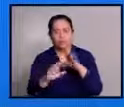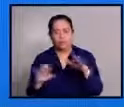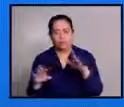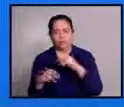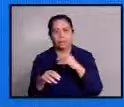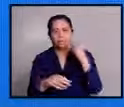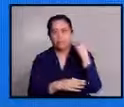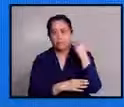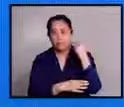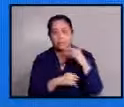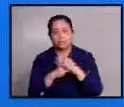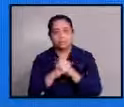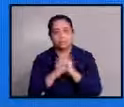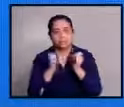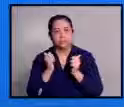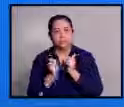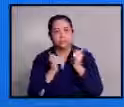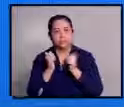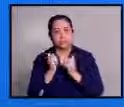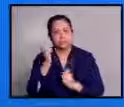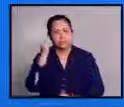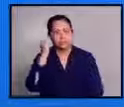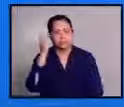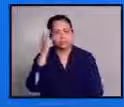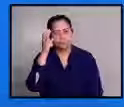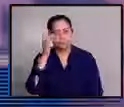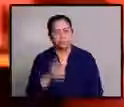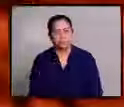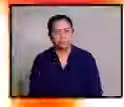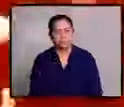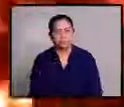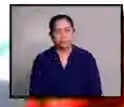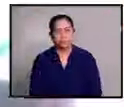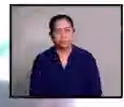at pamangkin. Umaksyon si JC Cosico.